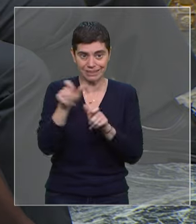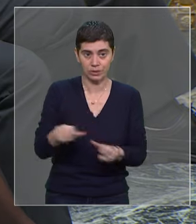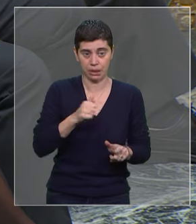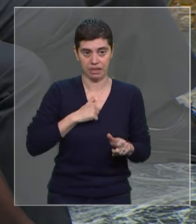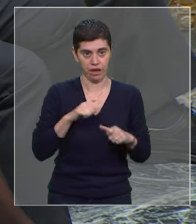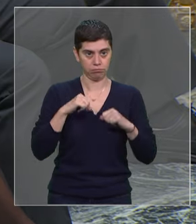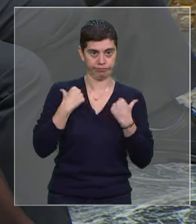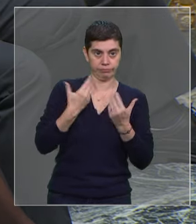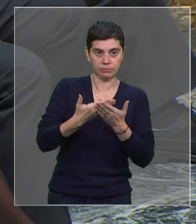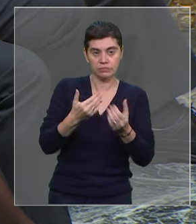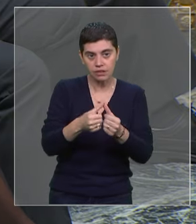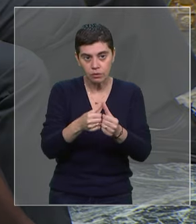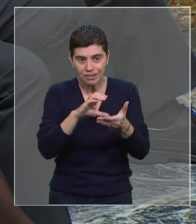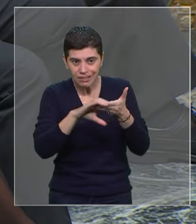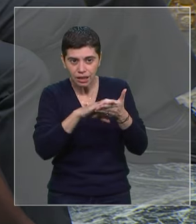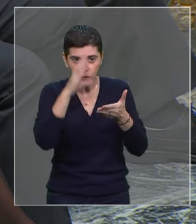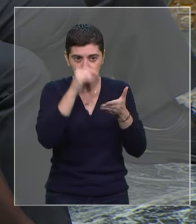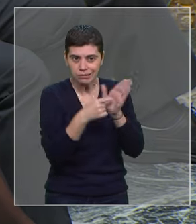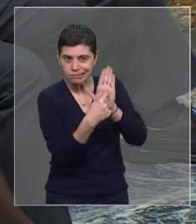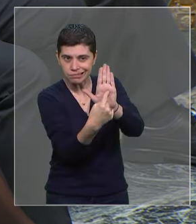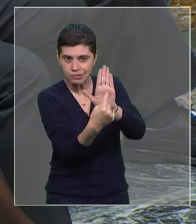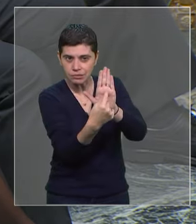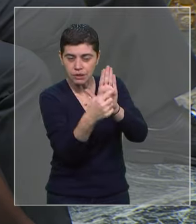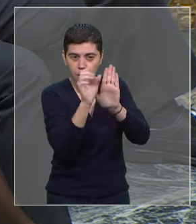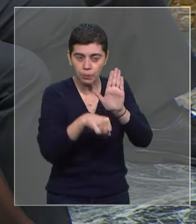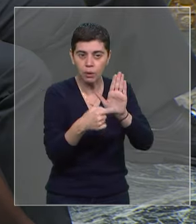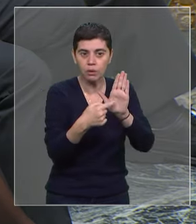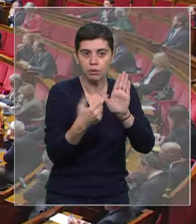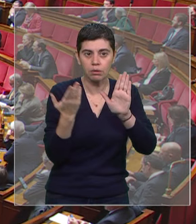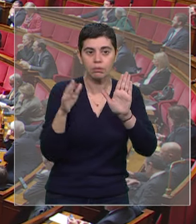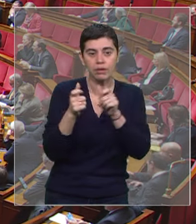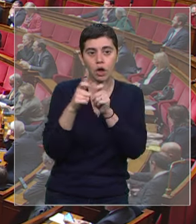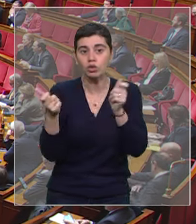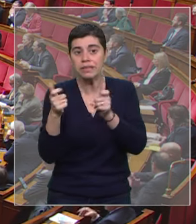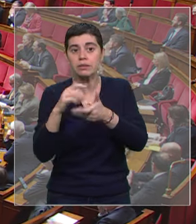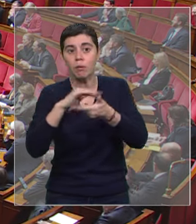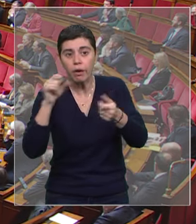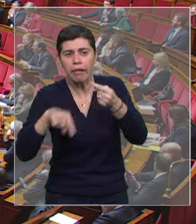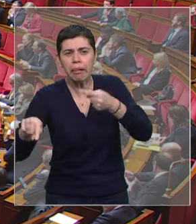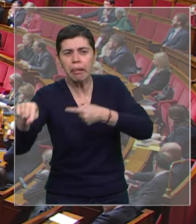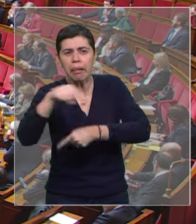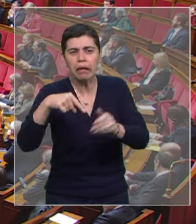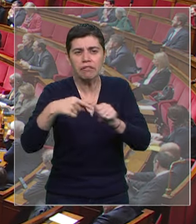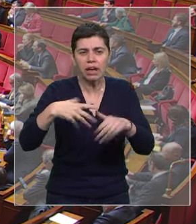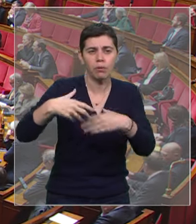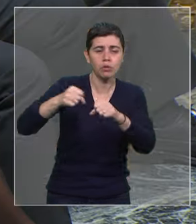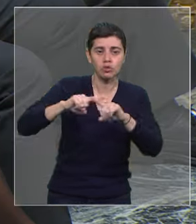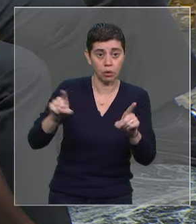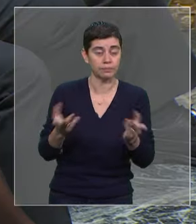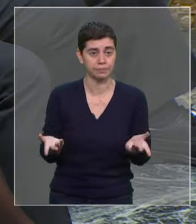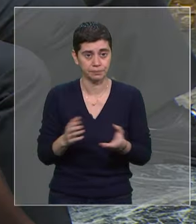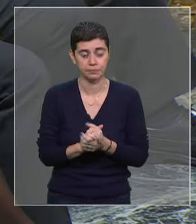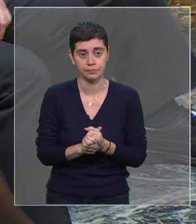une carte professionnelle et de ne pas connaître une sous-traitance au-delà d'un seul rang, ce qui n'était pas le cas lorsque vous étiez en responsabilité.